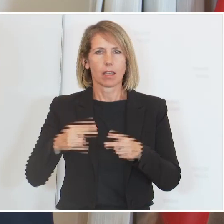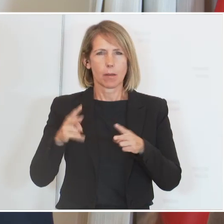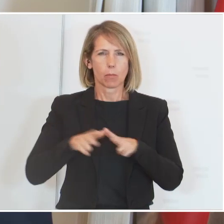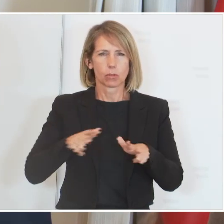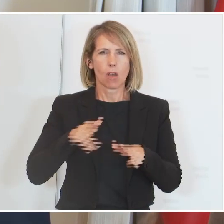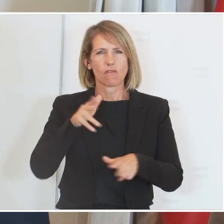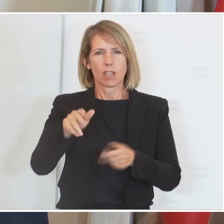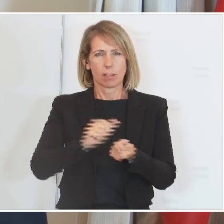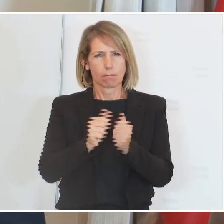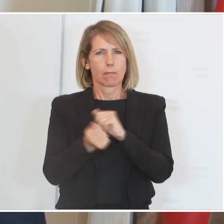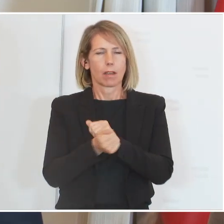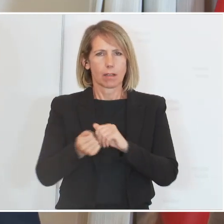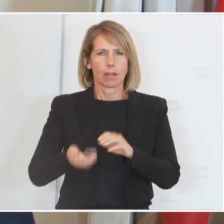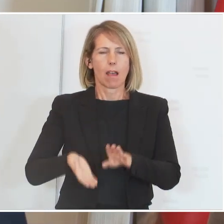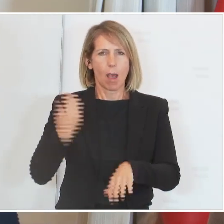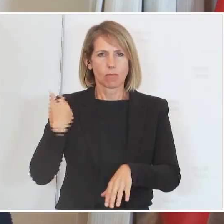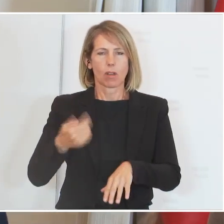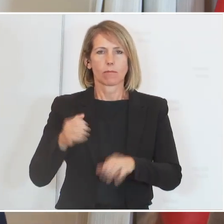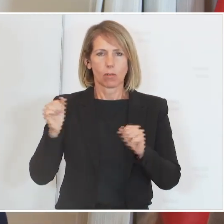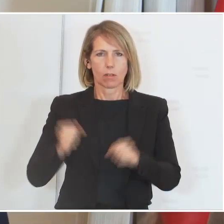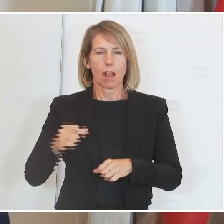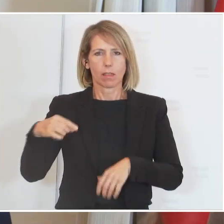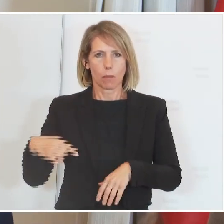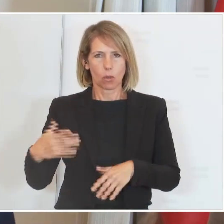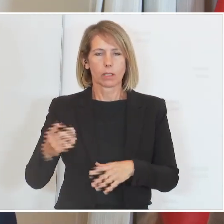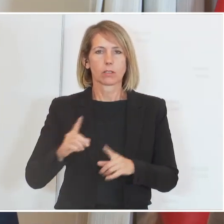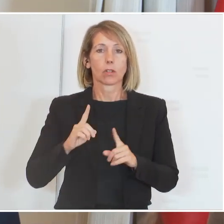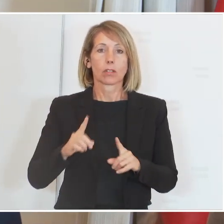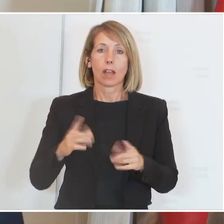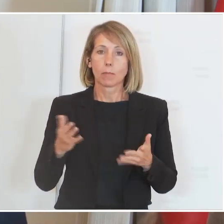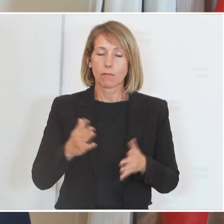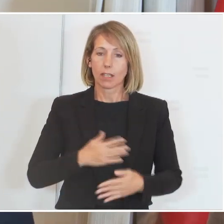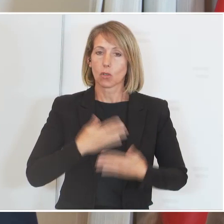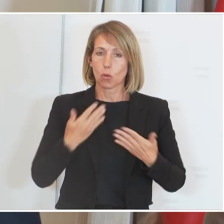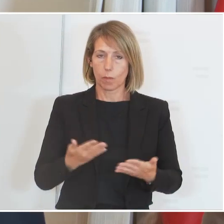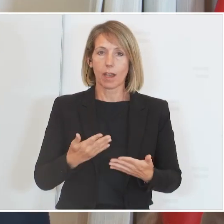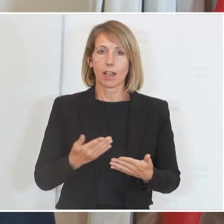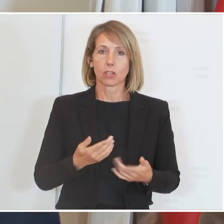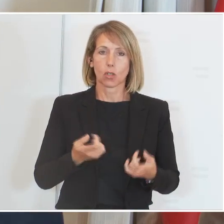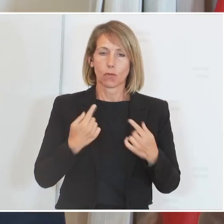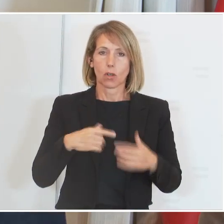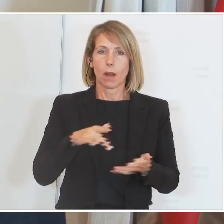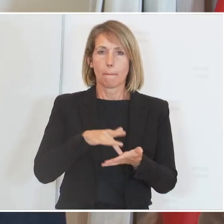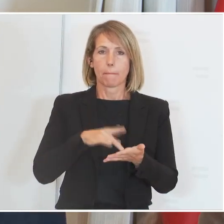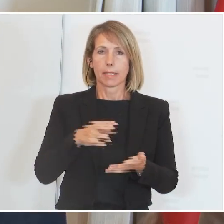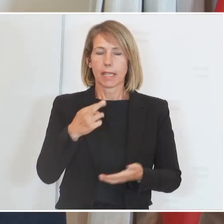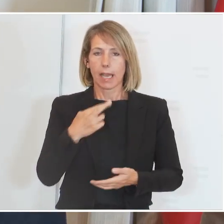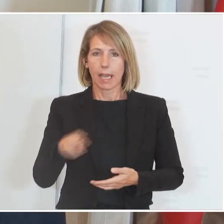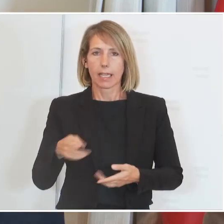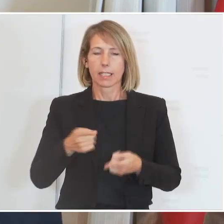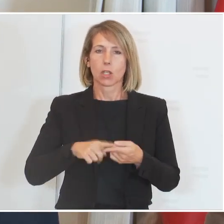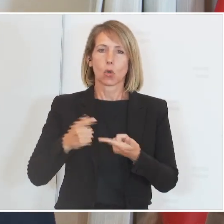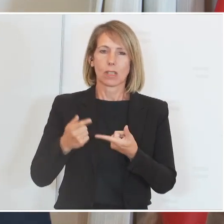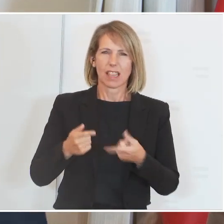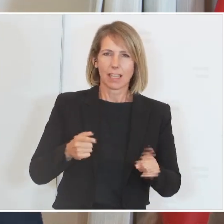wird wahrscheinlich für alle die größte Überraschung sein, dass eine Koalition aus einer Mitte-Rechts-Partei und einer linksalternativen